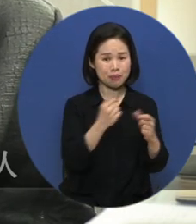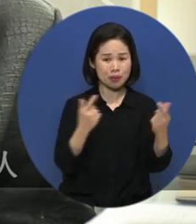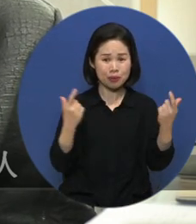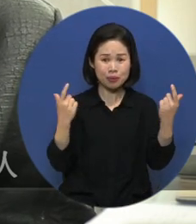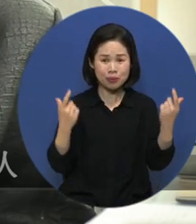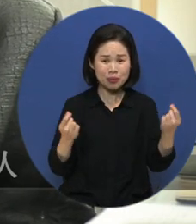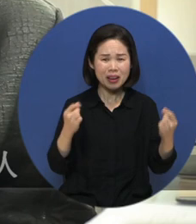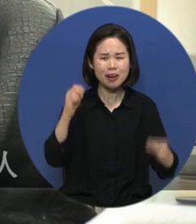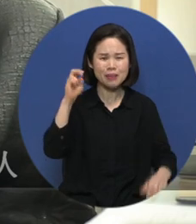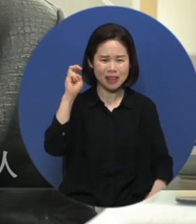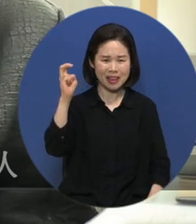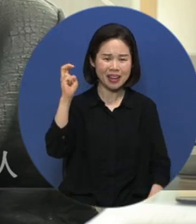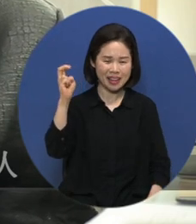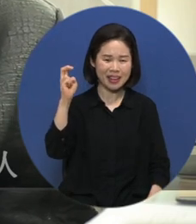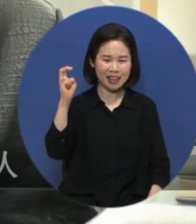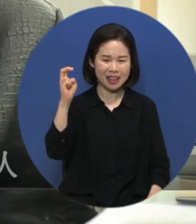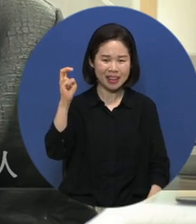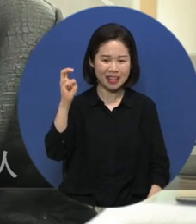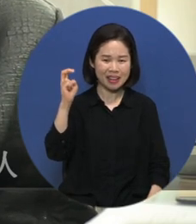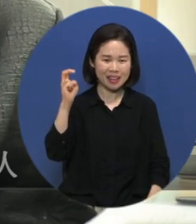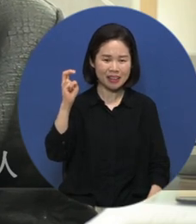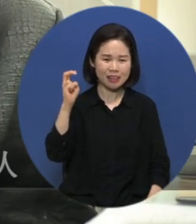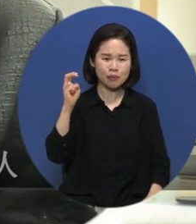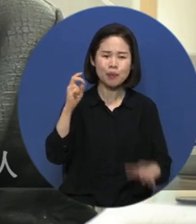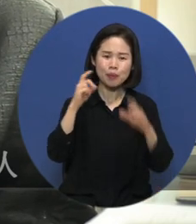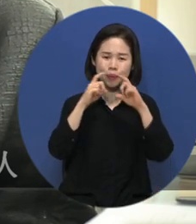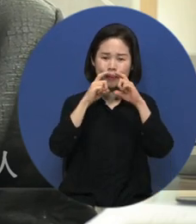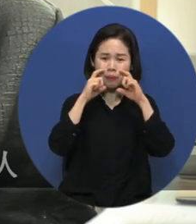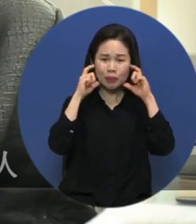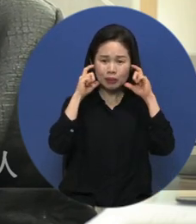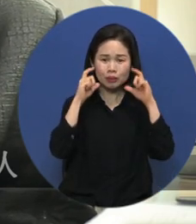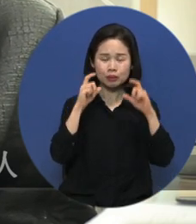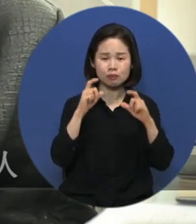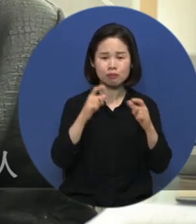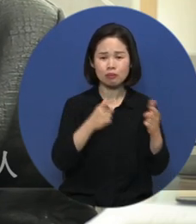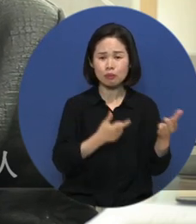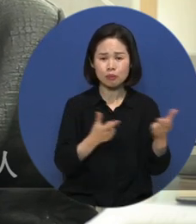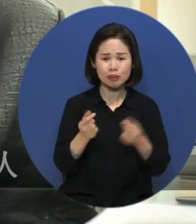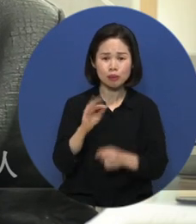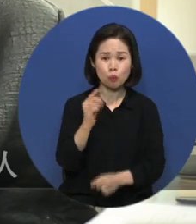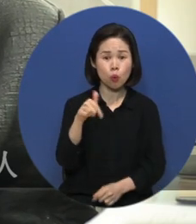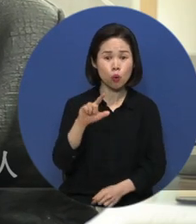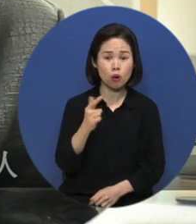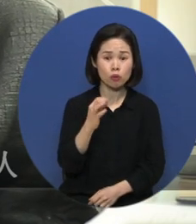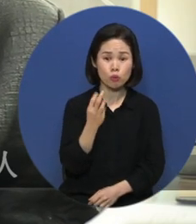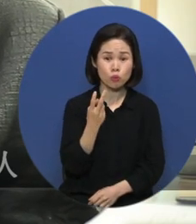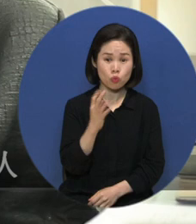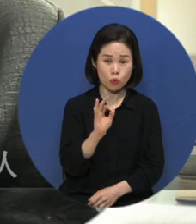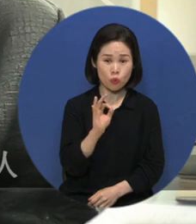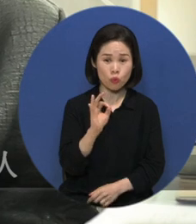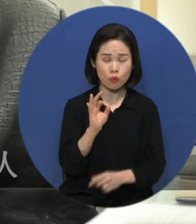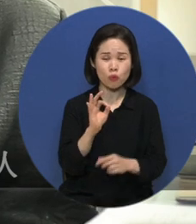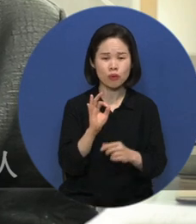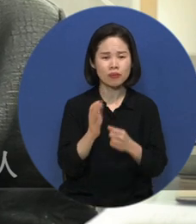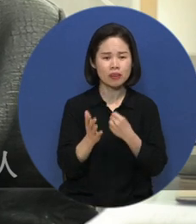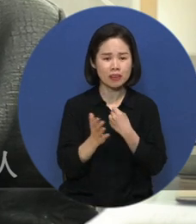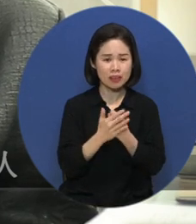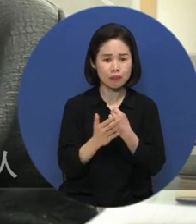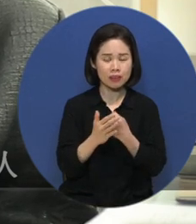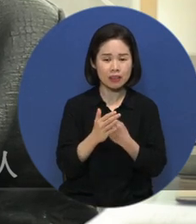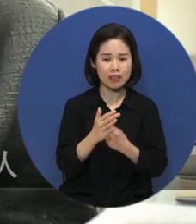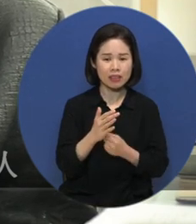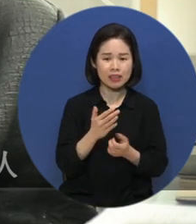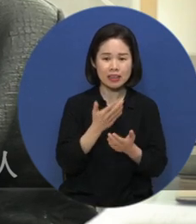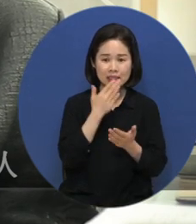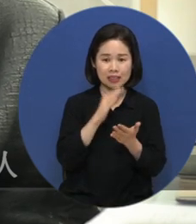똑같긴 하겠지만 모든 마스크는 보건용 마스크이기 때문에 식약처의 시험